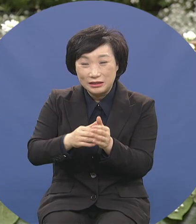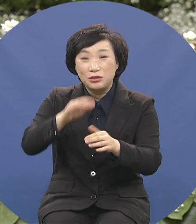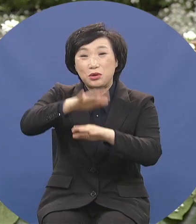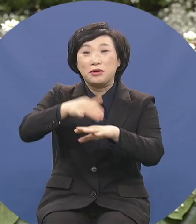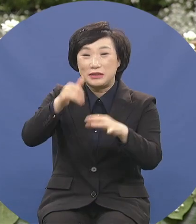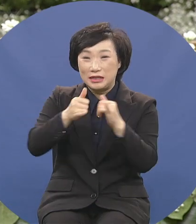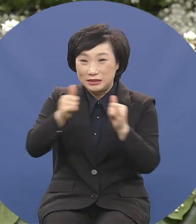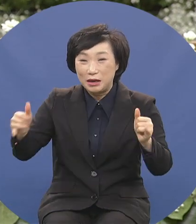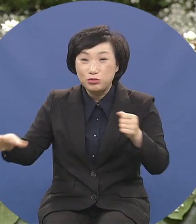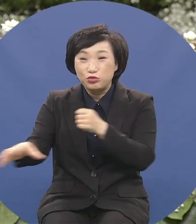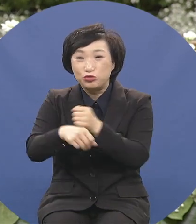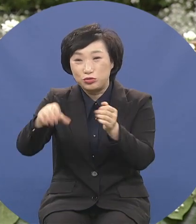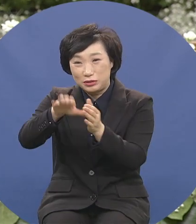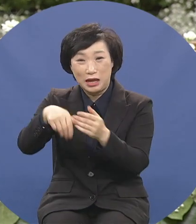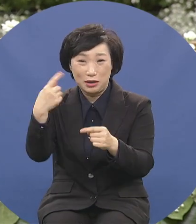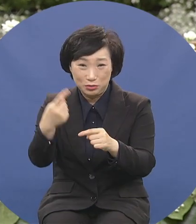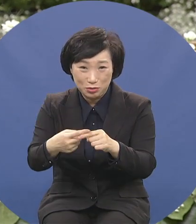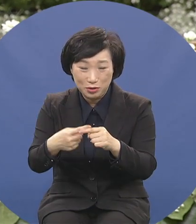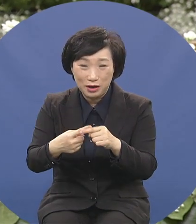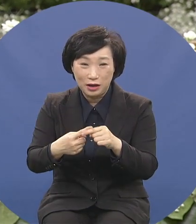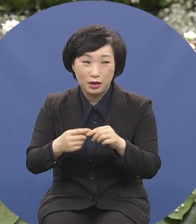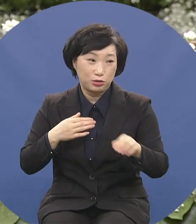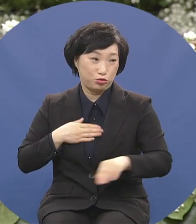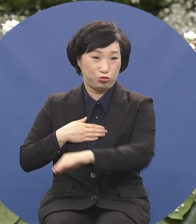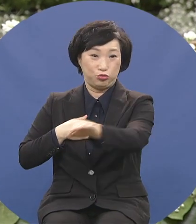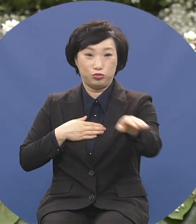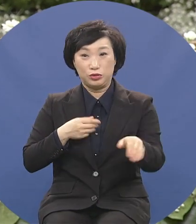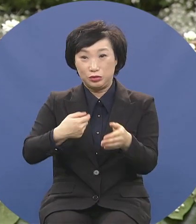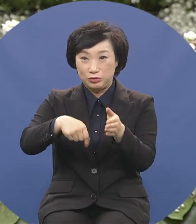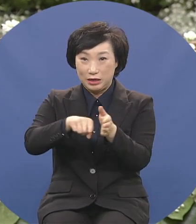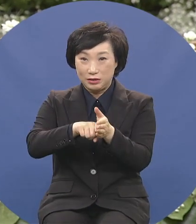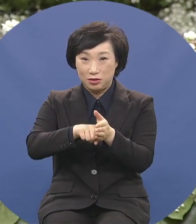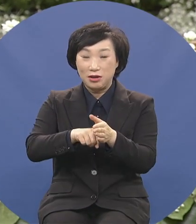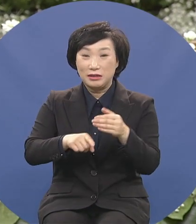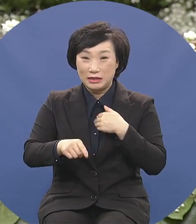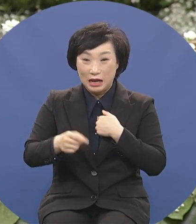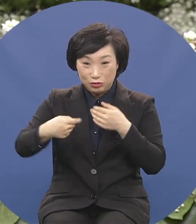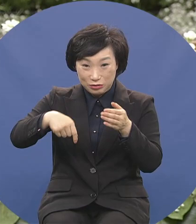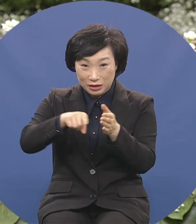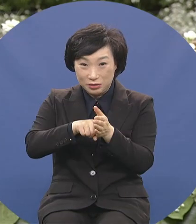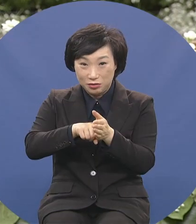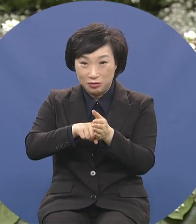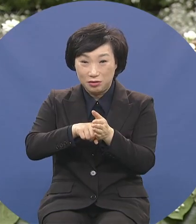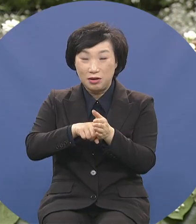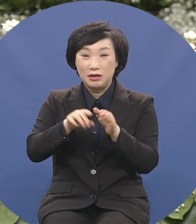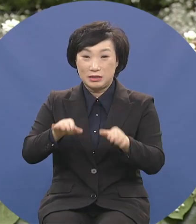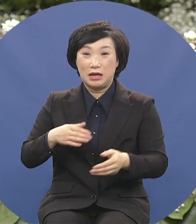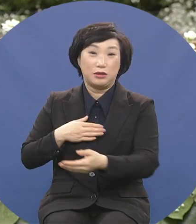때와 같이 우리를 위해서 우리를 향하여